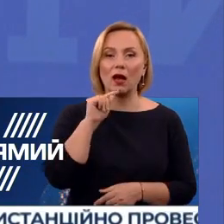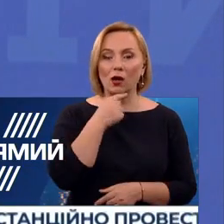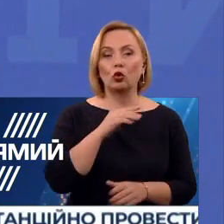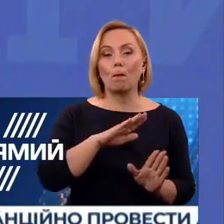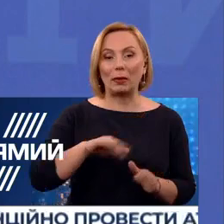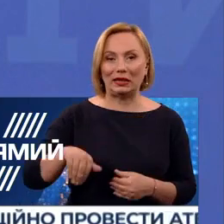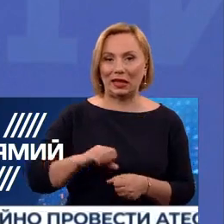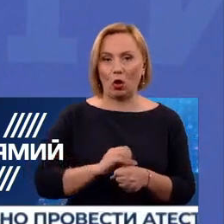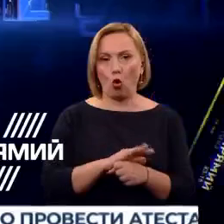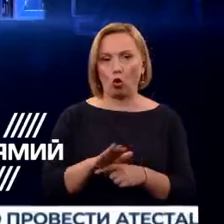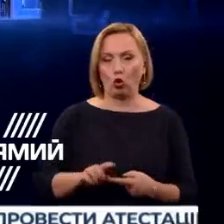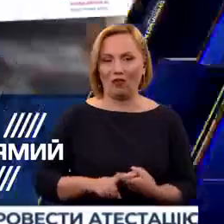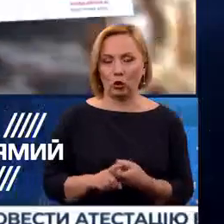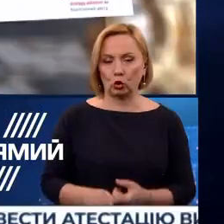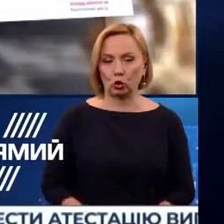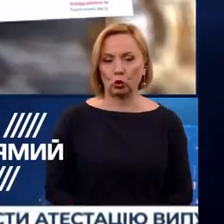коронавірусу.